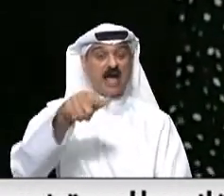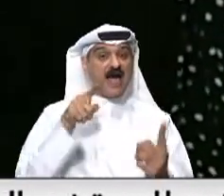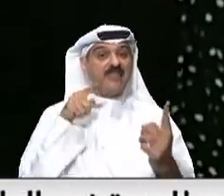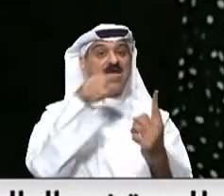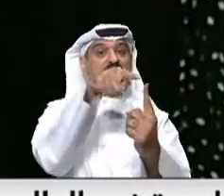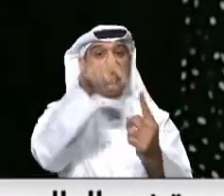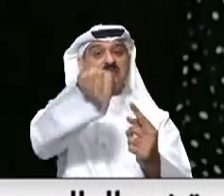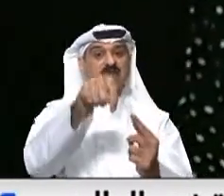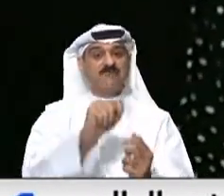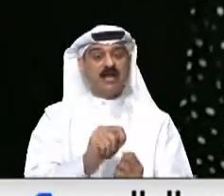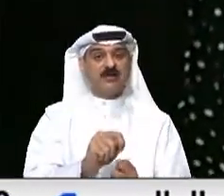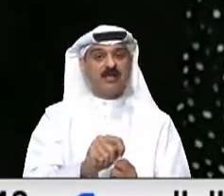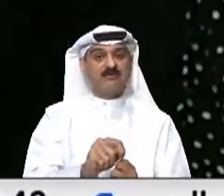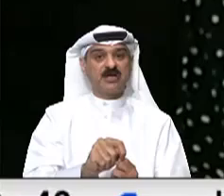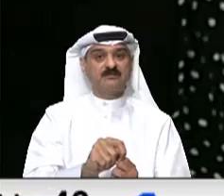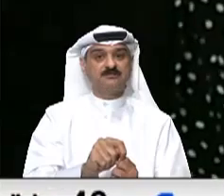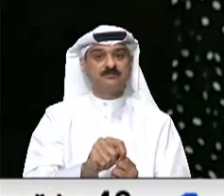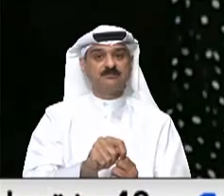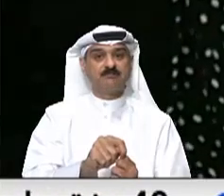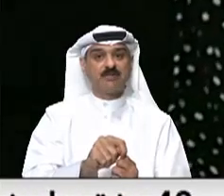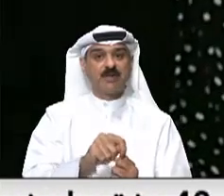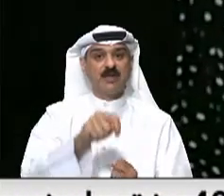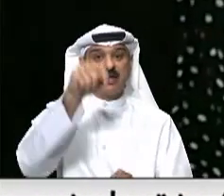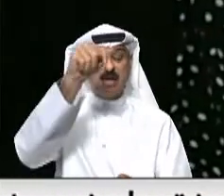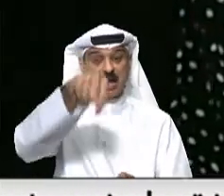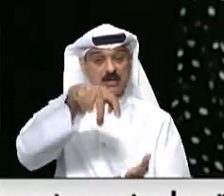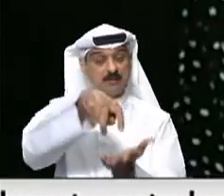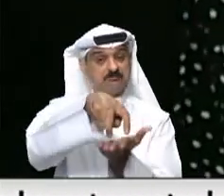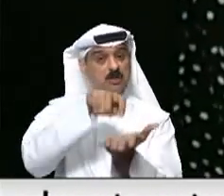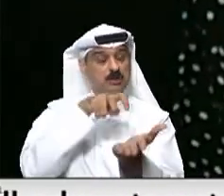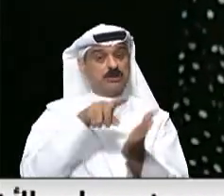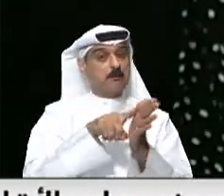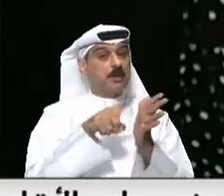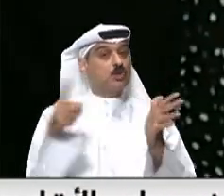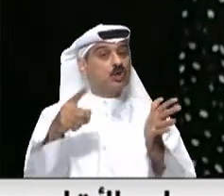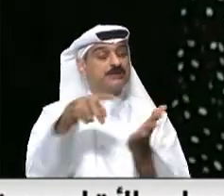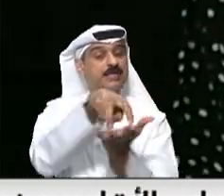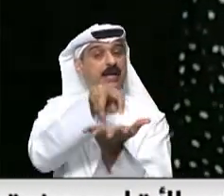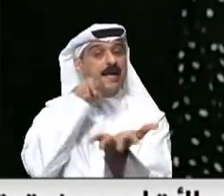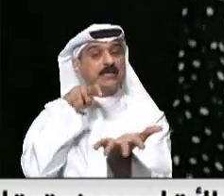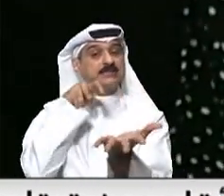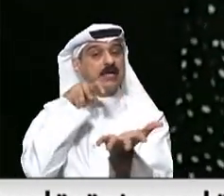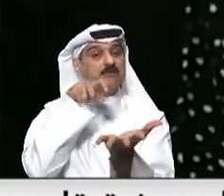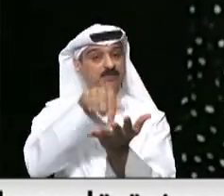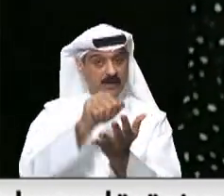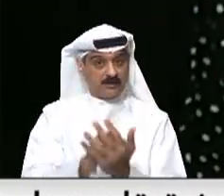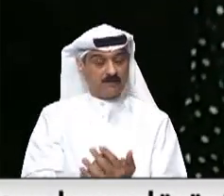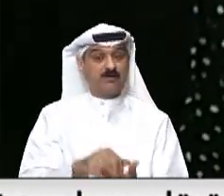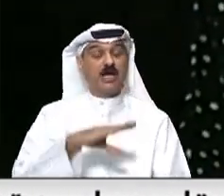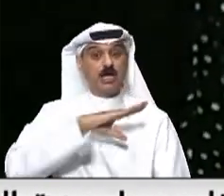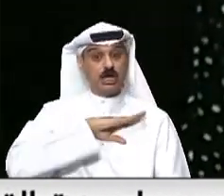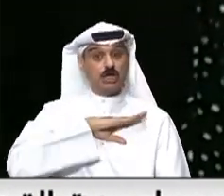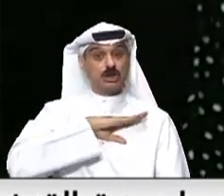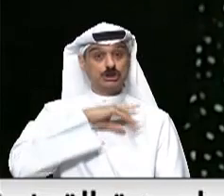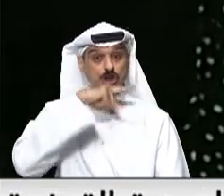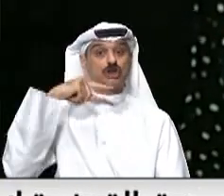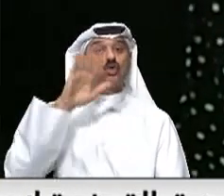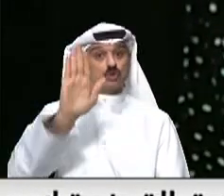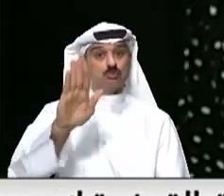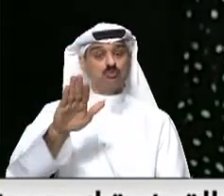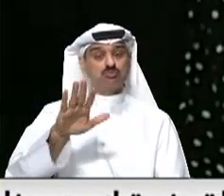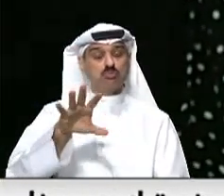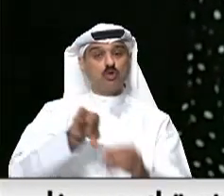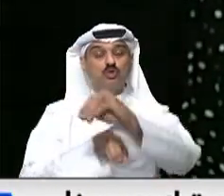على قناة تيليجرام، عندما قال الآن سننسحب من باخموت وندع قوات الجيش الروسي هي تحل مكاننا في